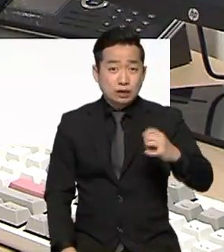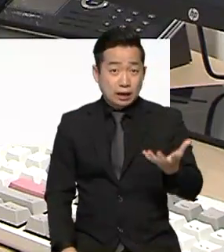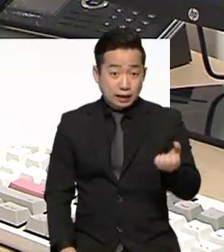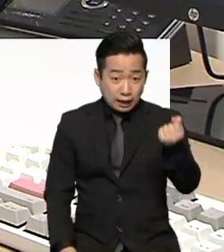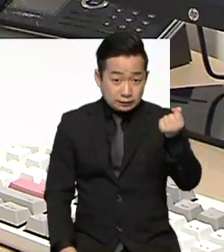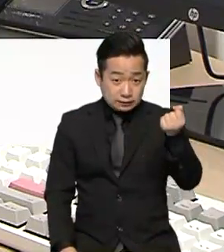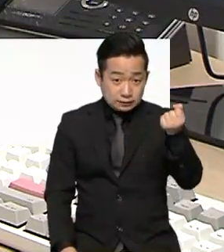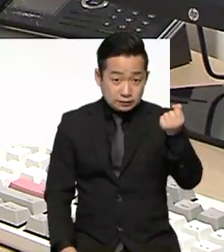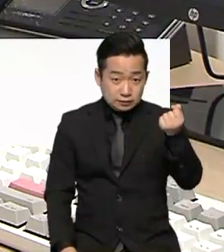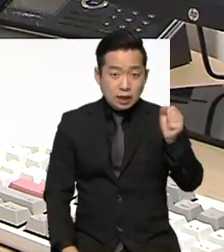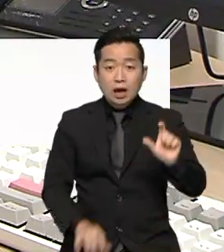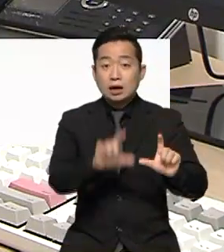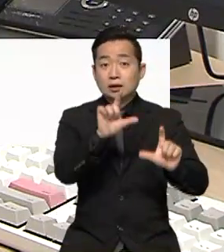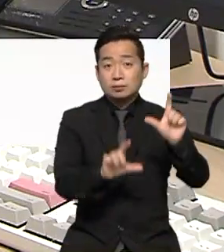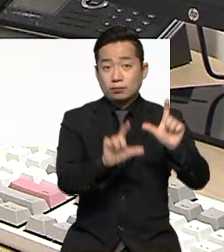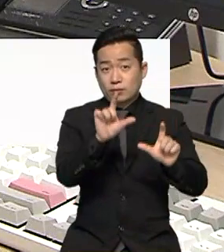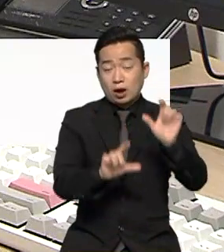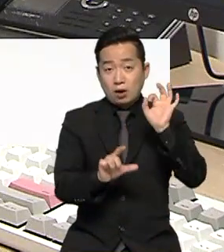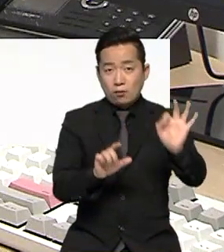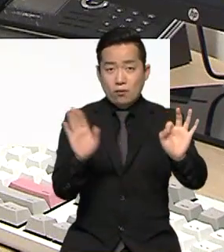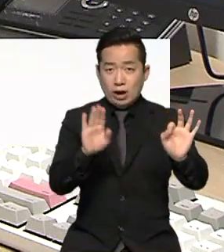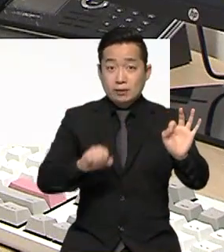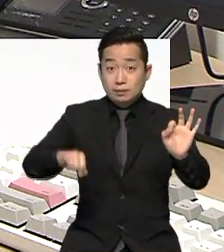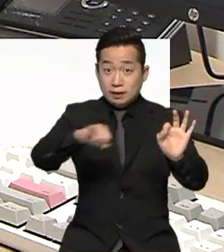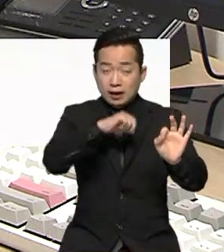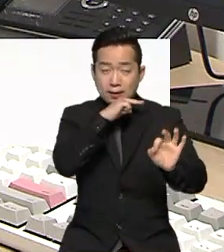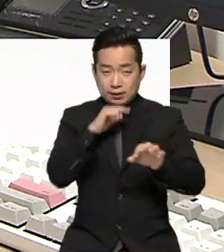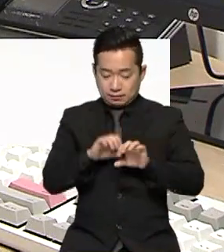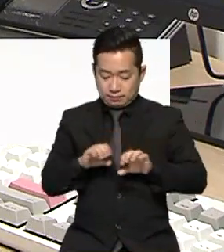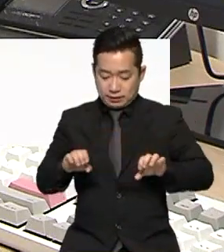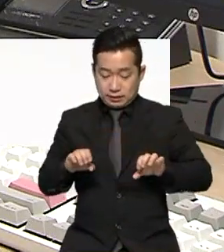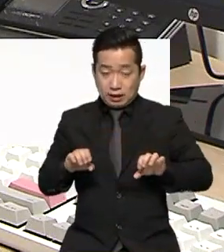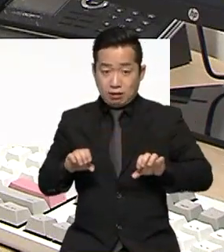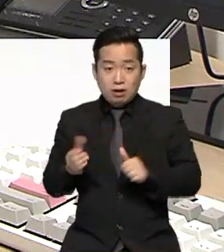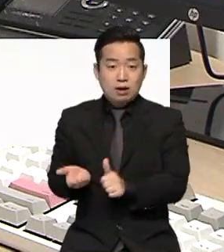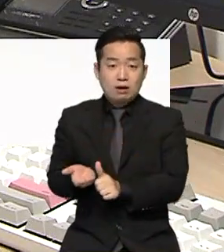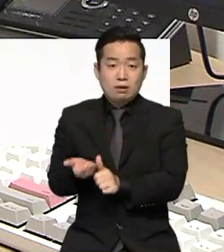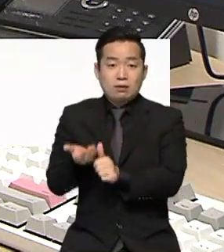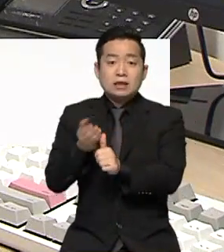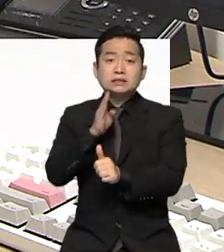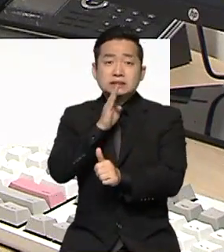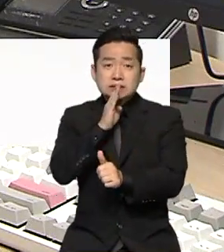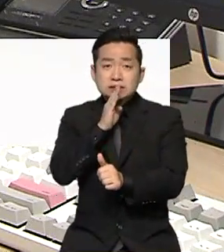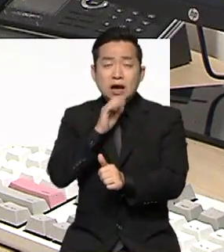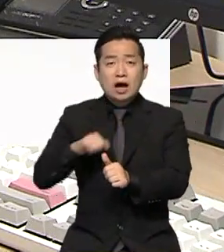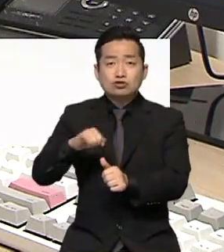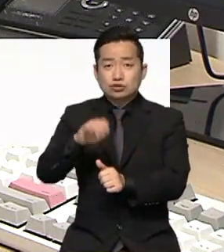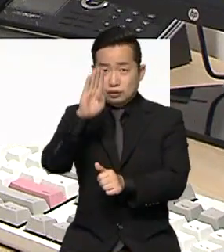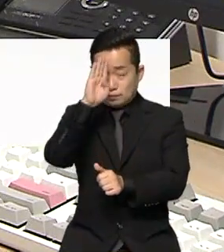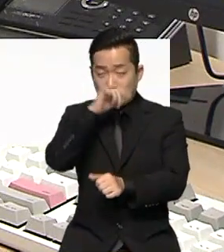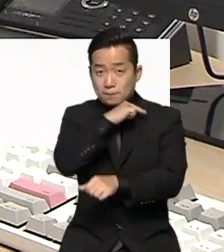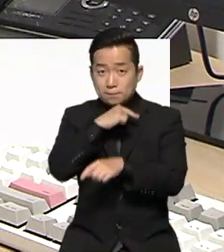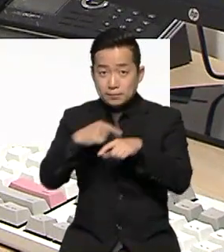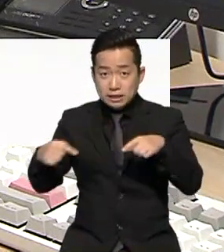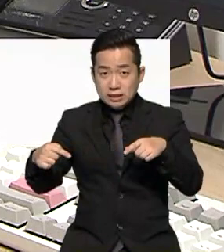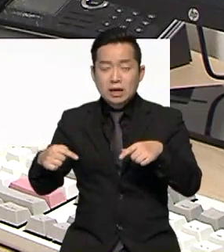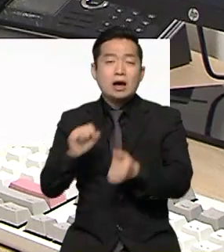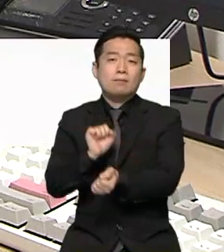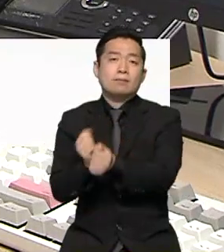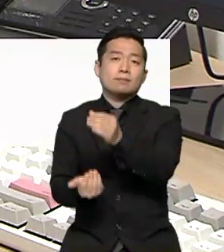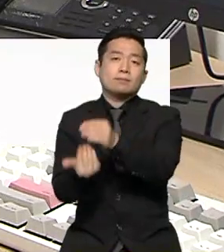상태인 보균 상태보다는 균이 혈액에서 자라서 실제 균열증 폐혈증 감염을